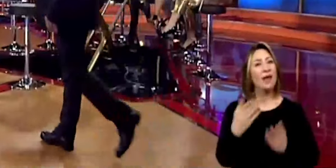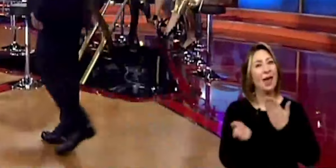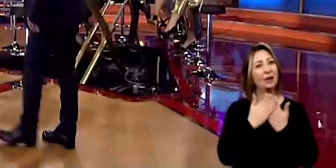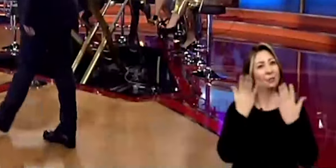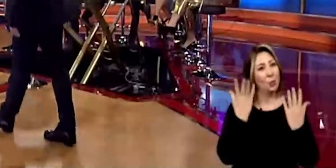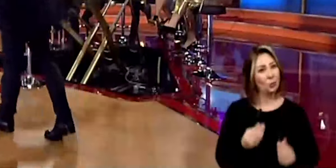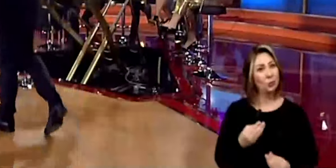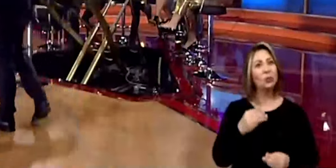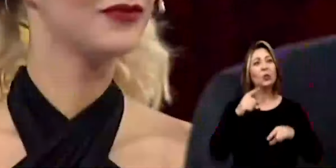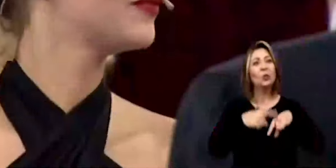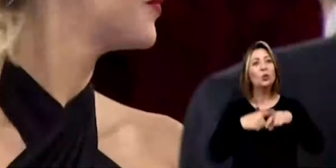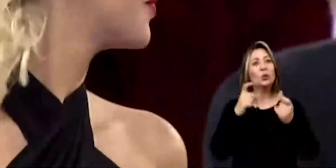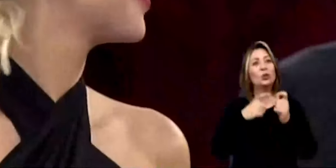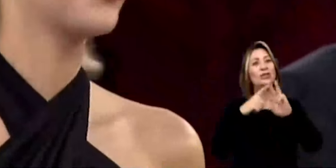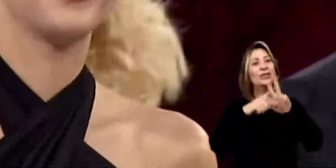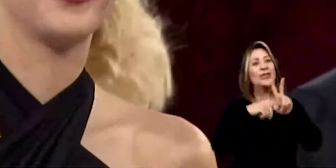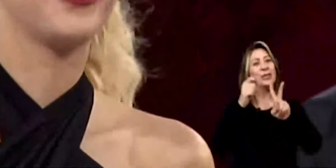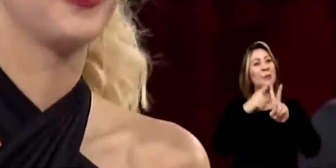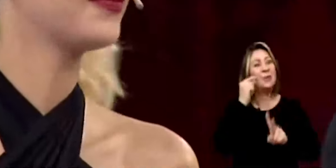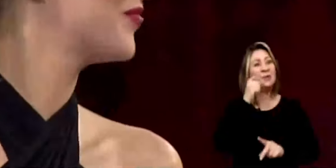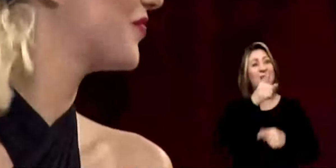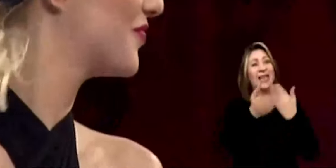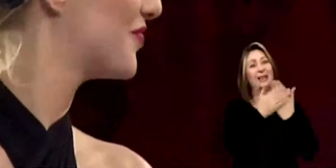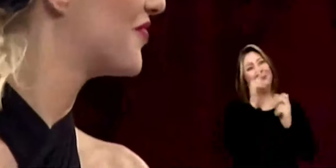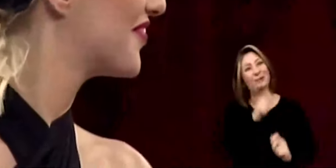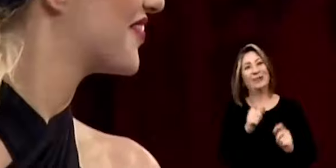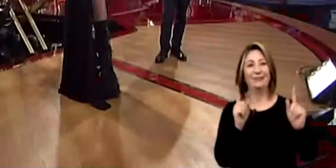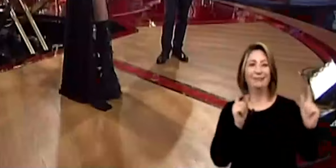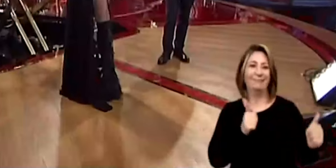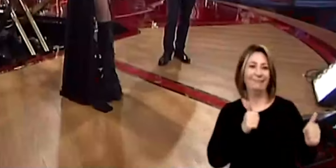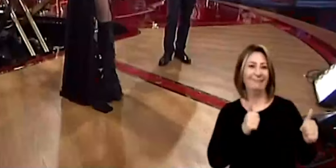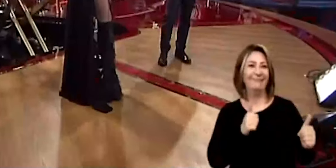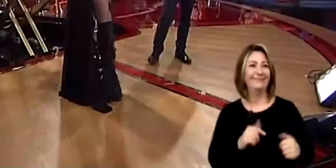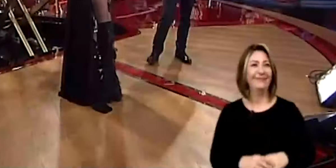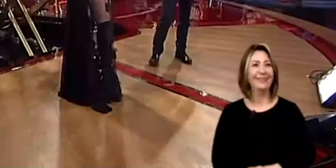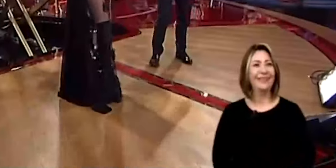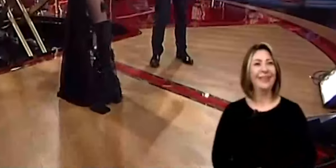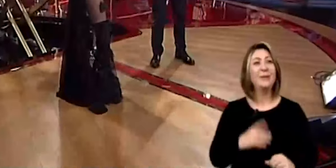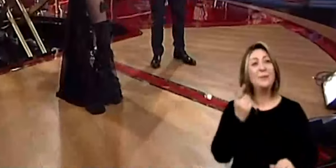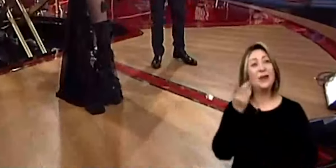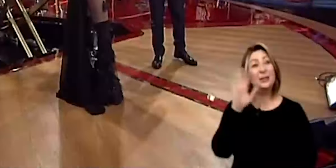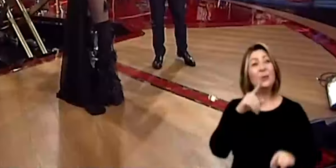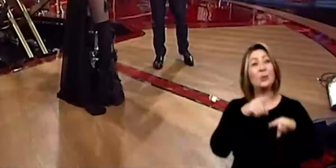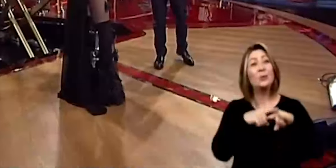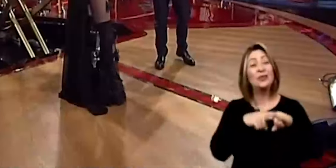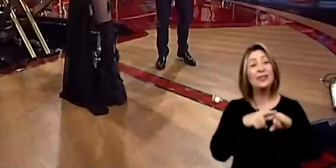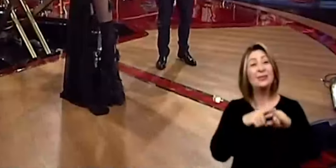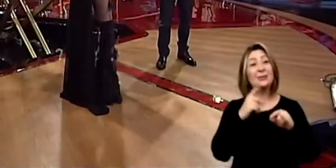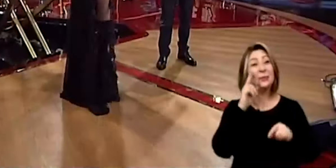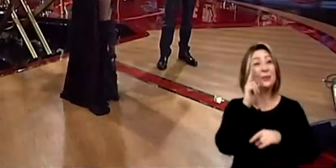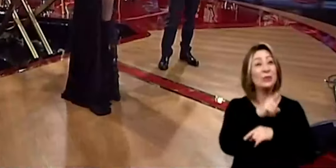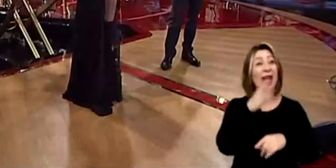yapsın, Hüseyin Turan da size koçluk yapsın. Bu izlenir. Ben izlenir. Abi. Çünkü birazdan Hüseyin Turan'ı